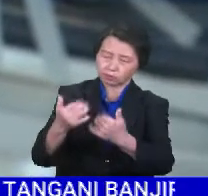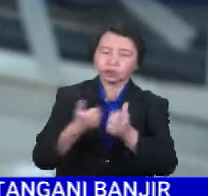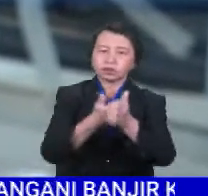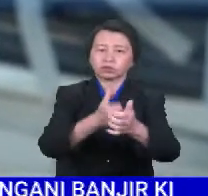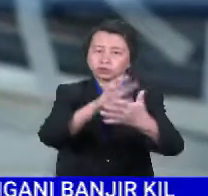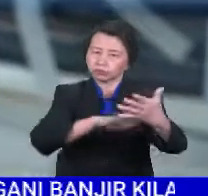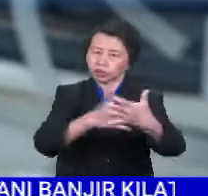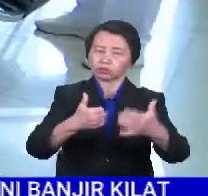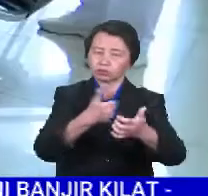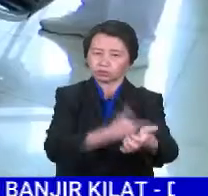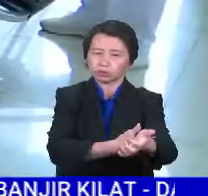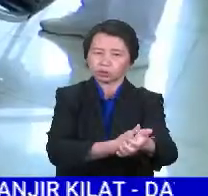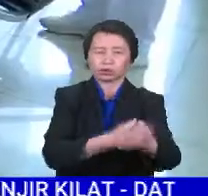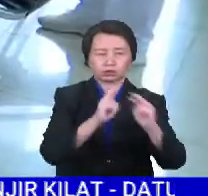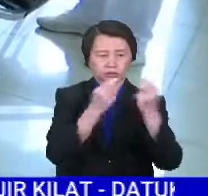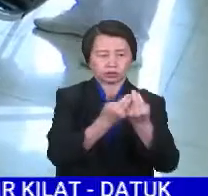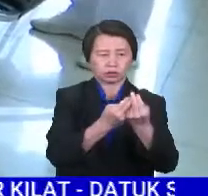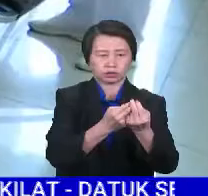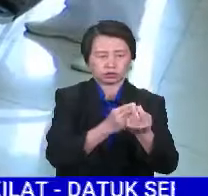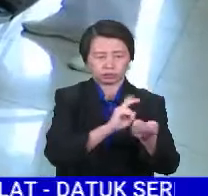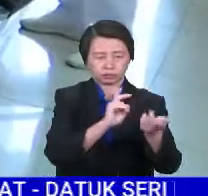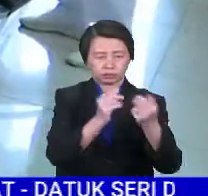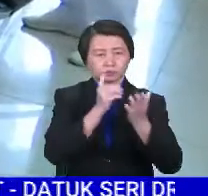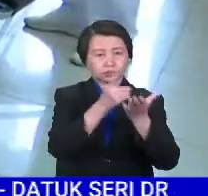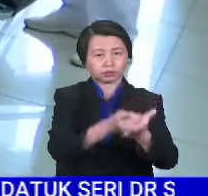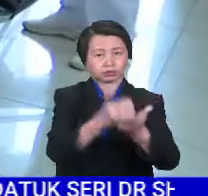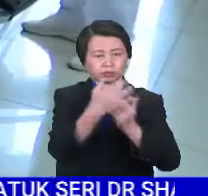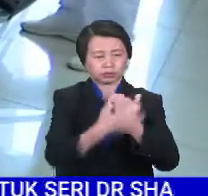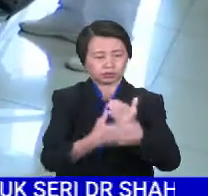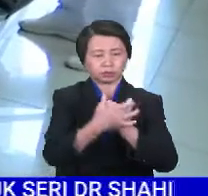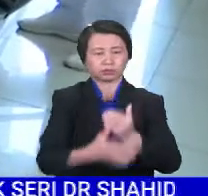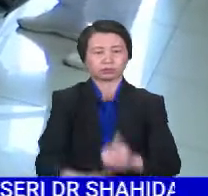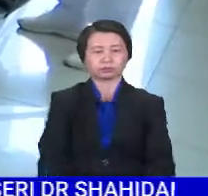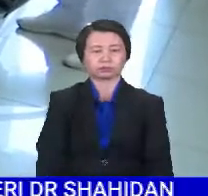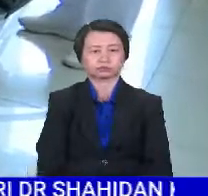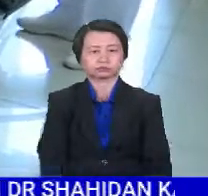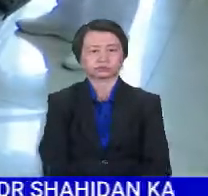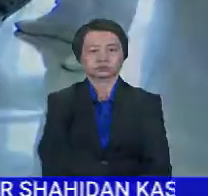berkala dengan terus mengunjungi unit transfusi darah Hospital Tuanku Fauziah.